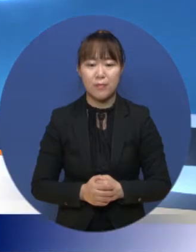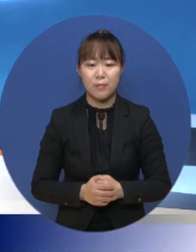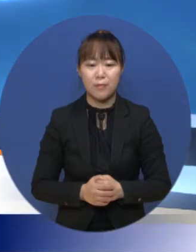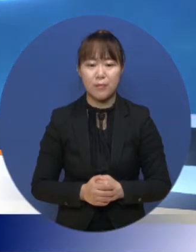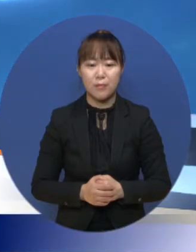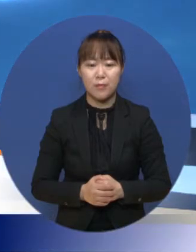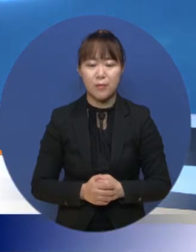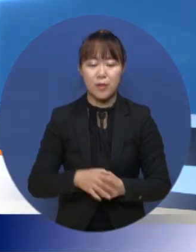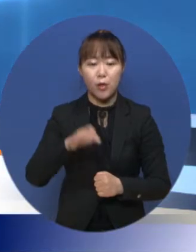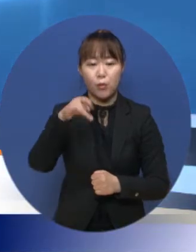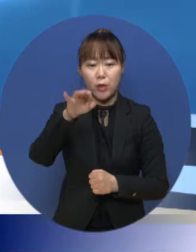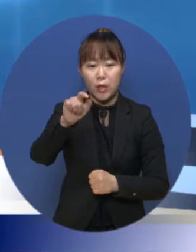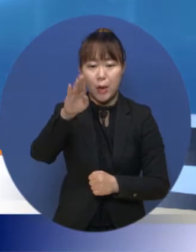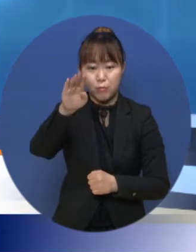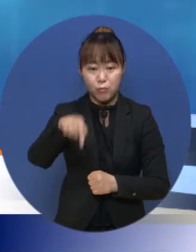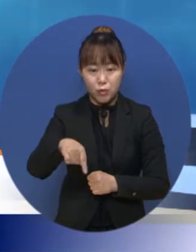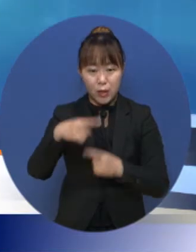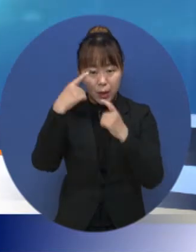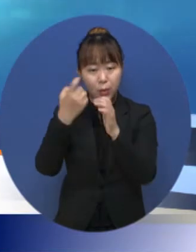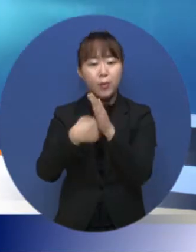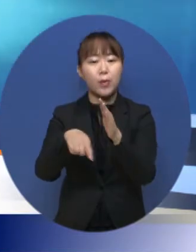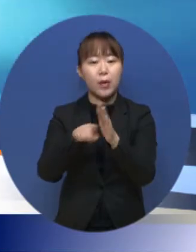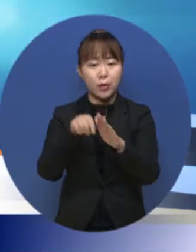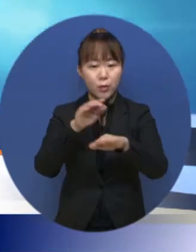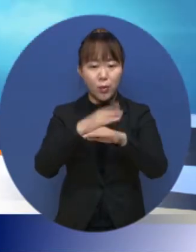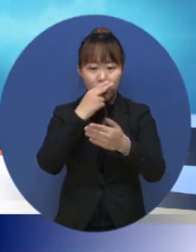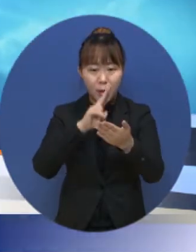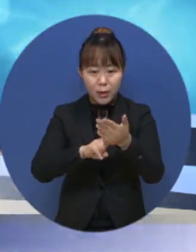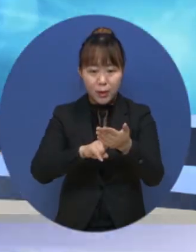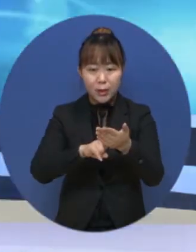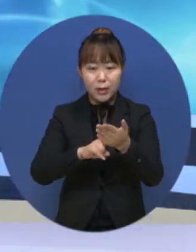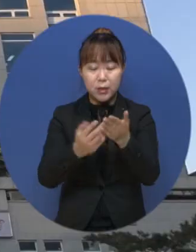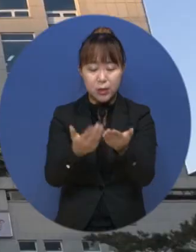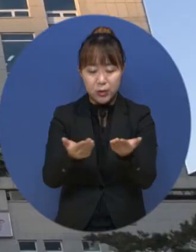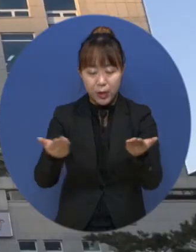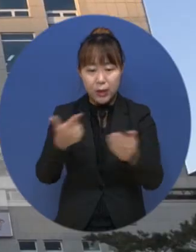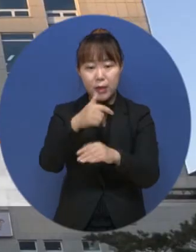위안부를 기리기 위한 손편지 전시회가 대전시에서 열렸습니다.